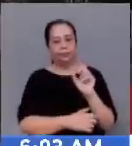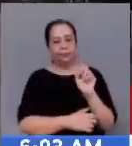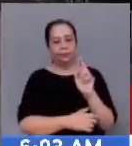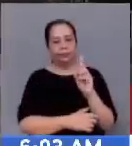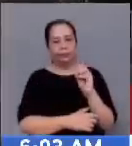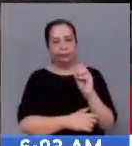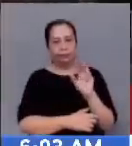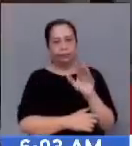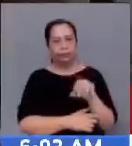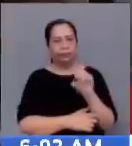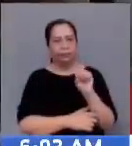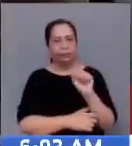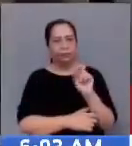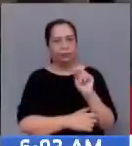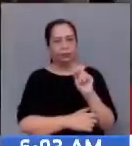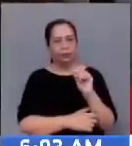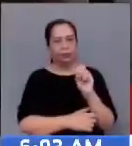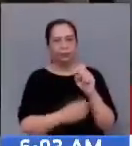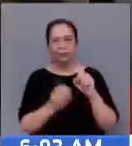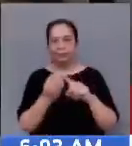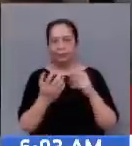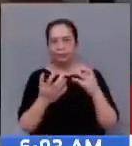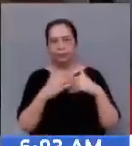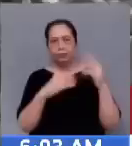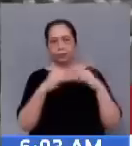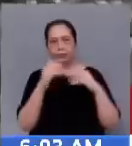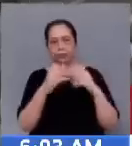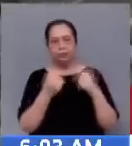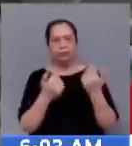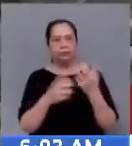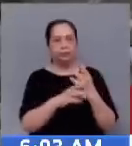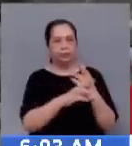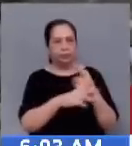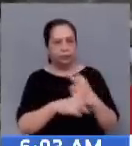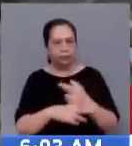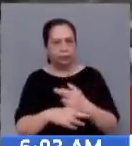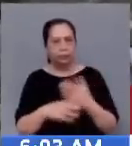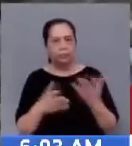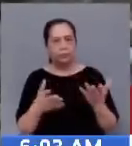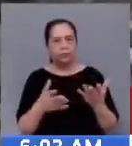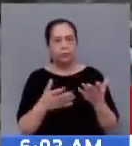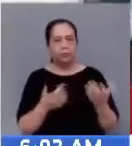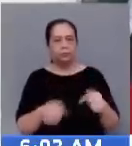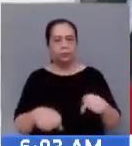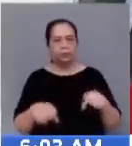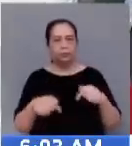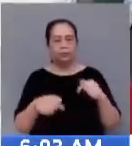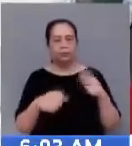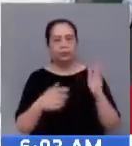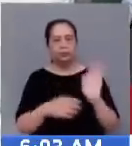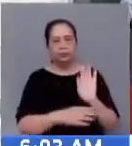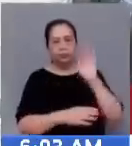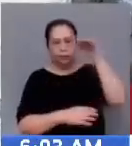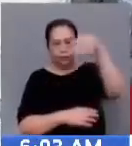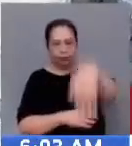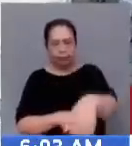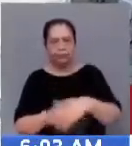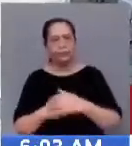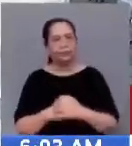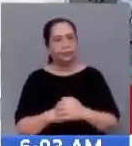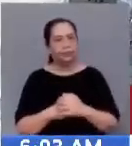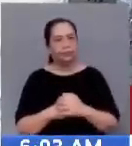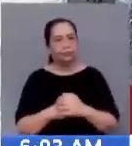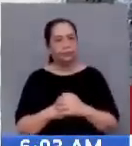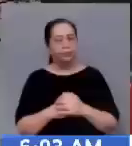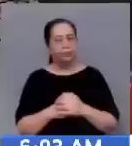kaugnay dito sa ginagawang rehabilitasyon dito sa flyover. Engineer, apo.